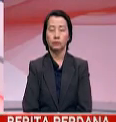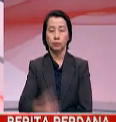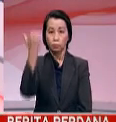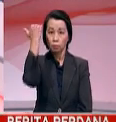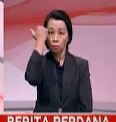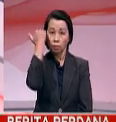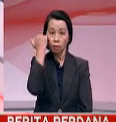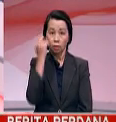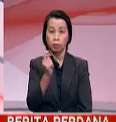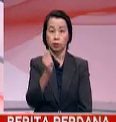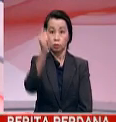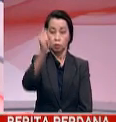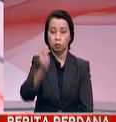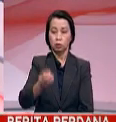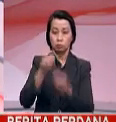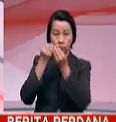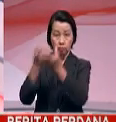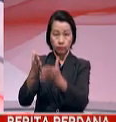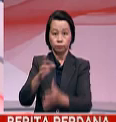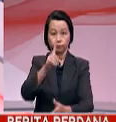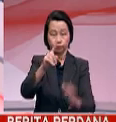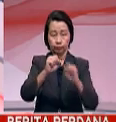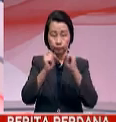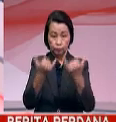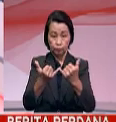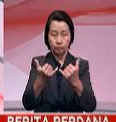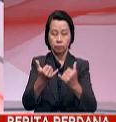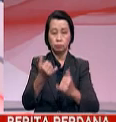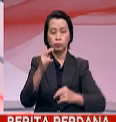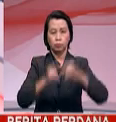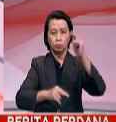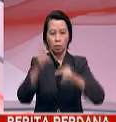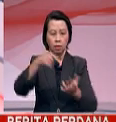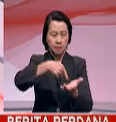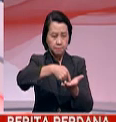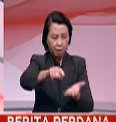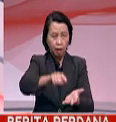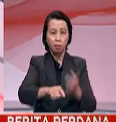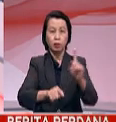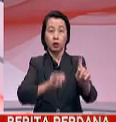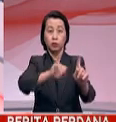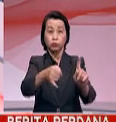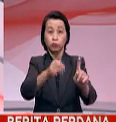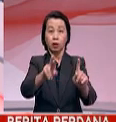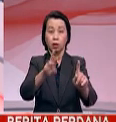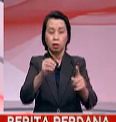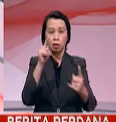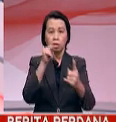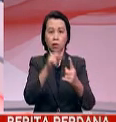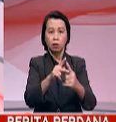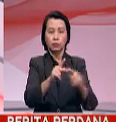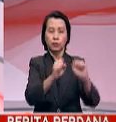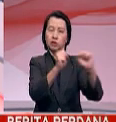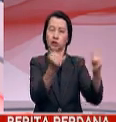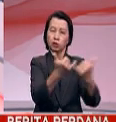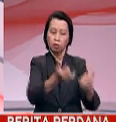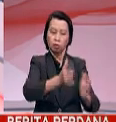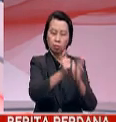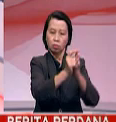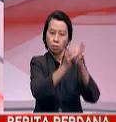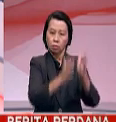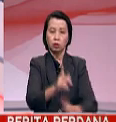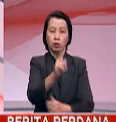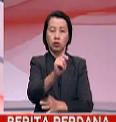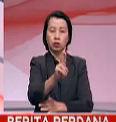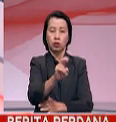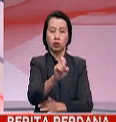Mahkamah Tinggi Kuala Lumpur dimaklumkan sebuah syarikat pembinaan membayar lebih RM1 juta kepada firma guaman Tetuan Louis &